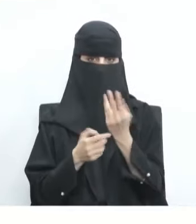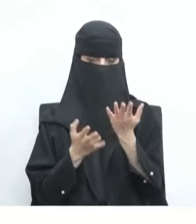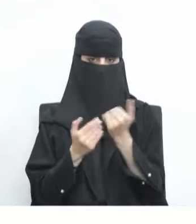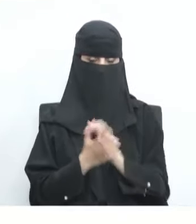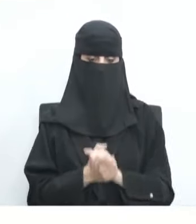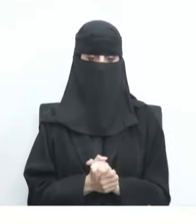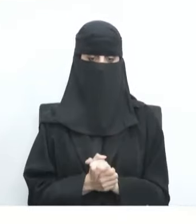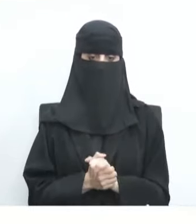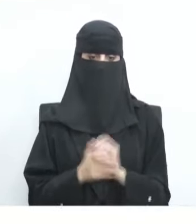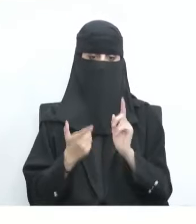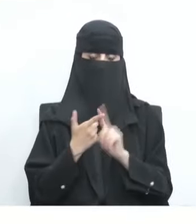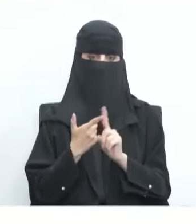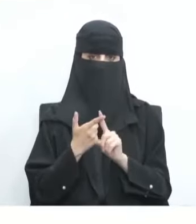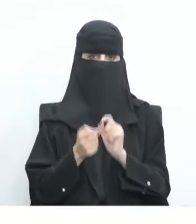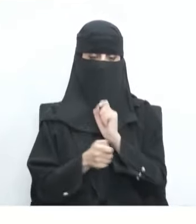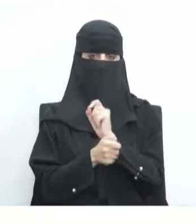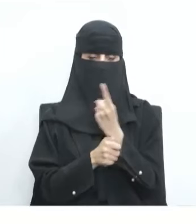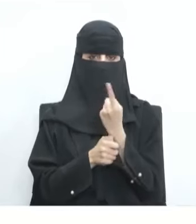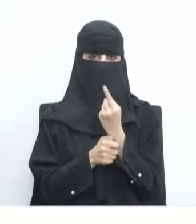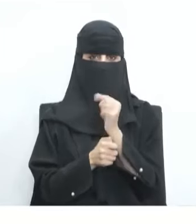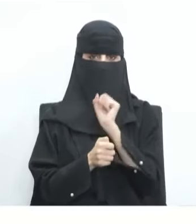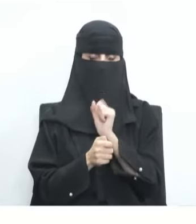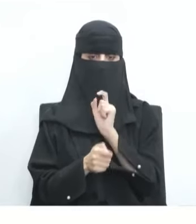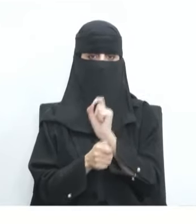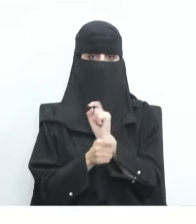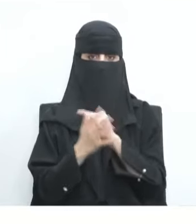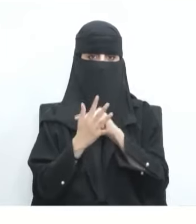وكذلك فعلا من الافعال الخمسه